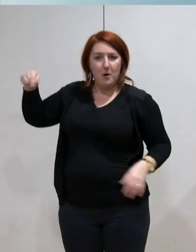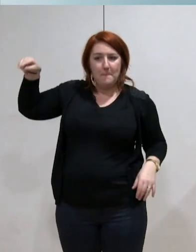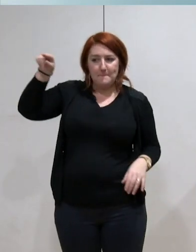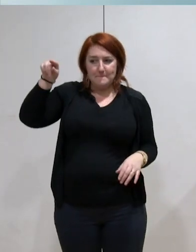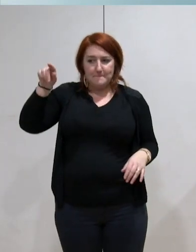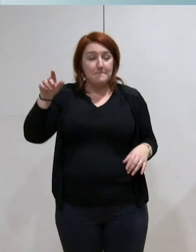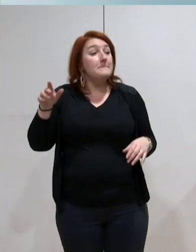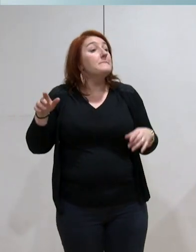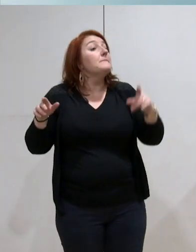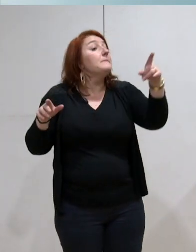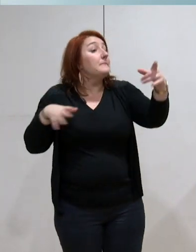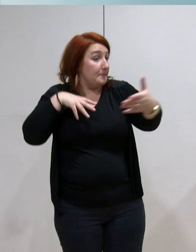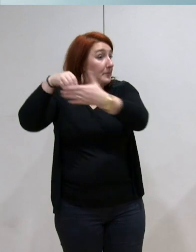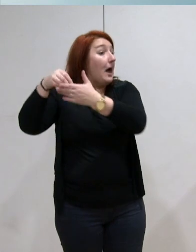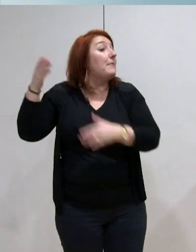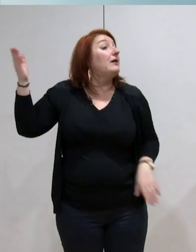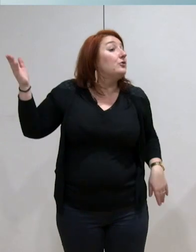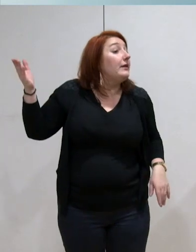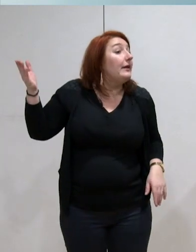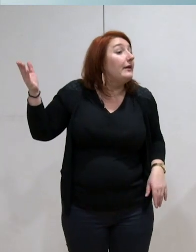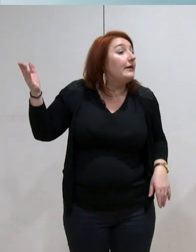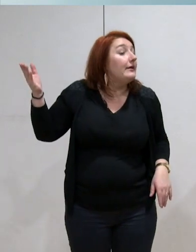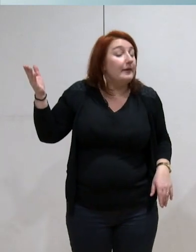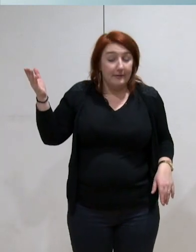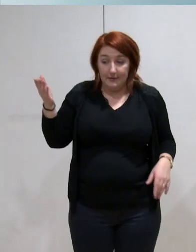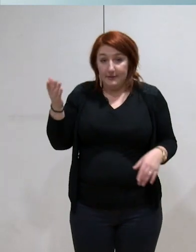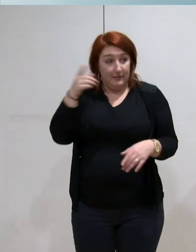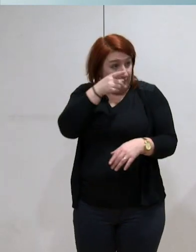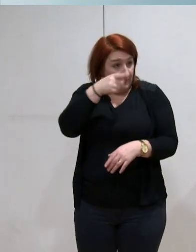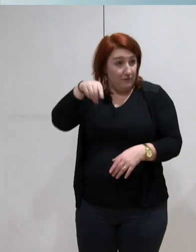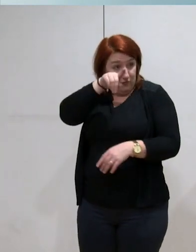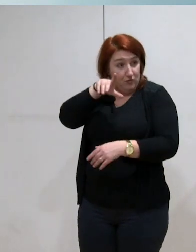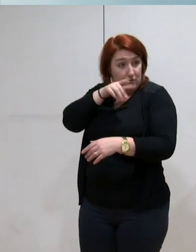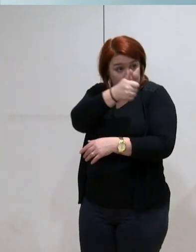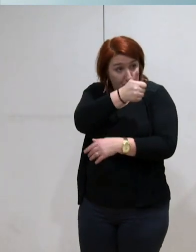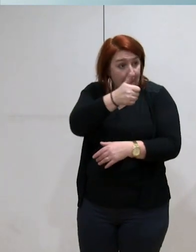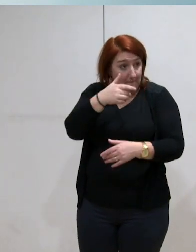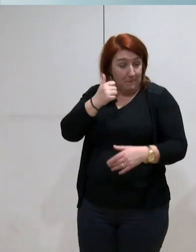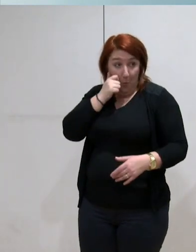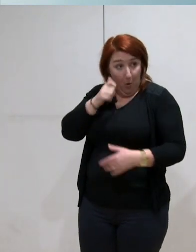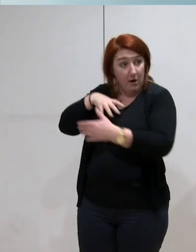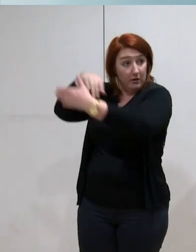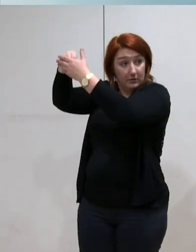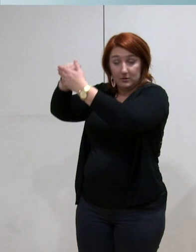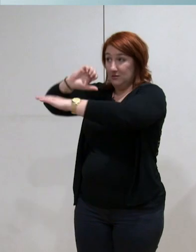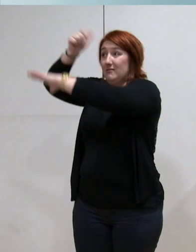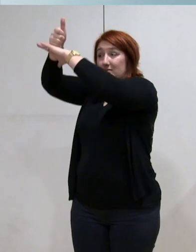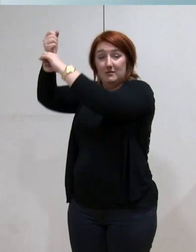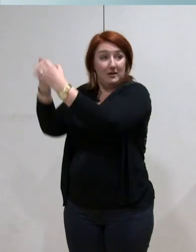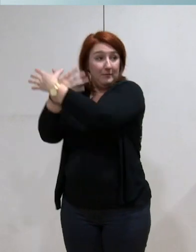laquelle vous appartenez l'exécutif auquel vous appartenit et donc l'exécutif de cette